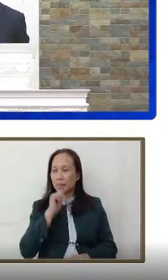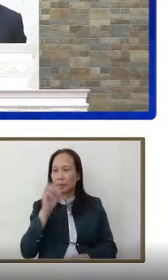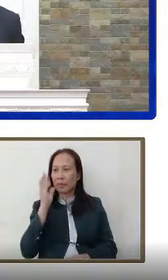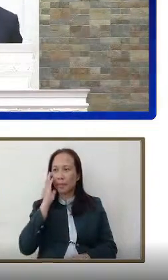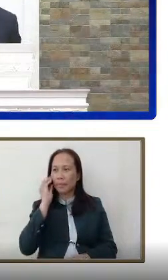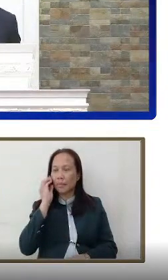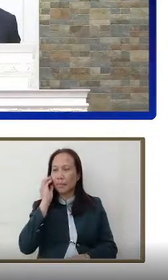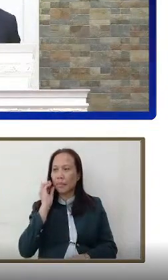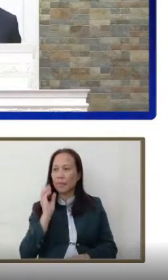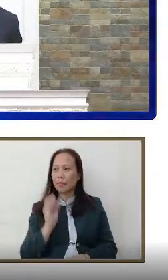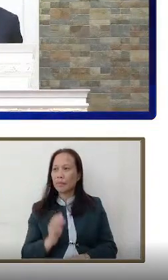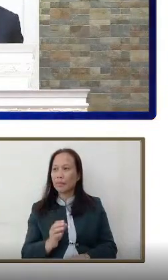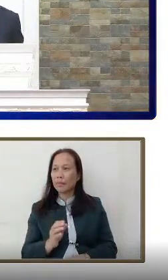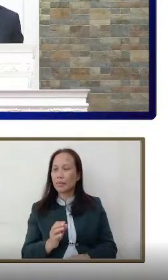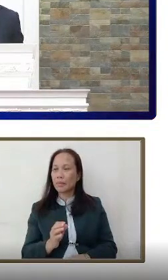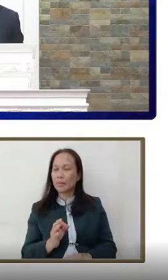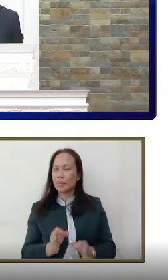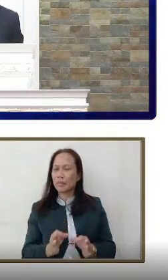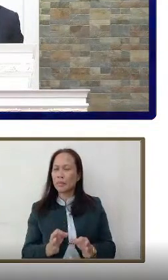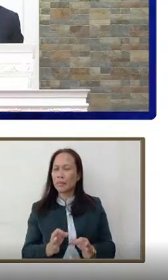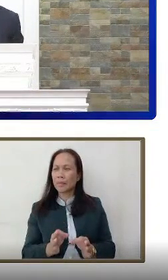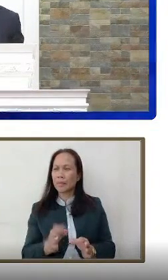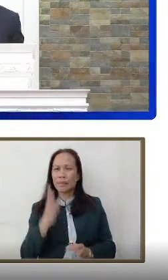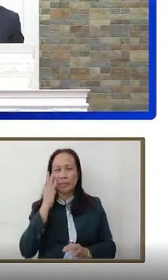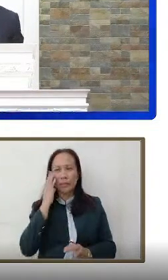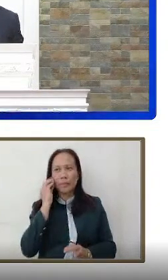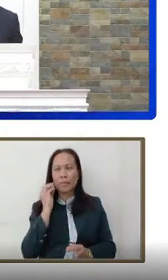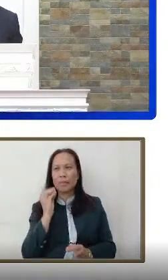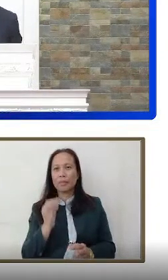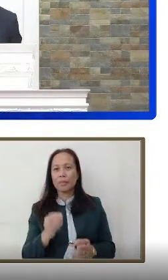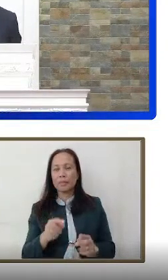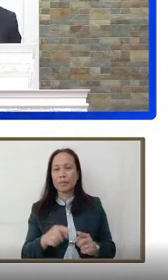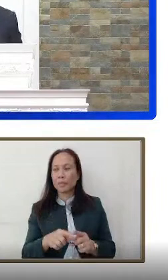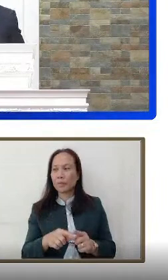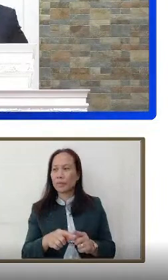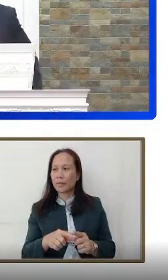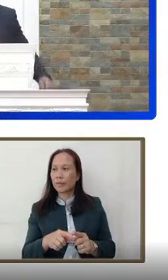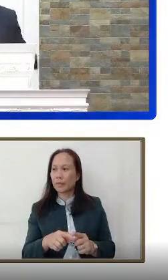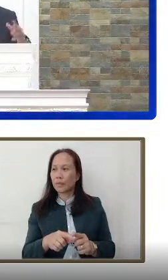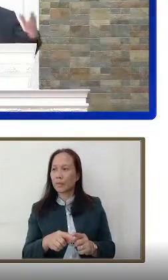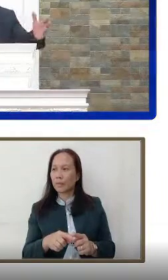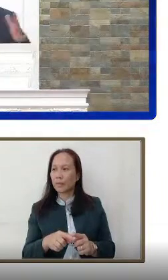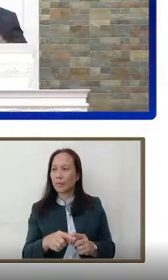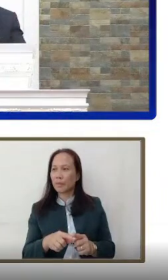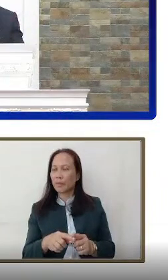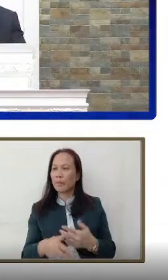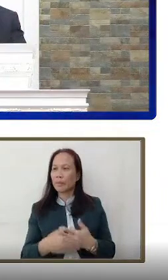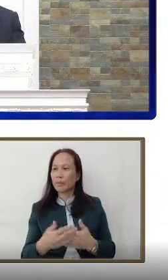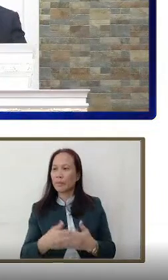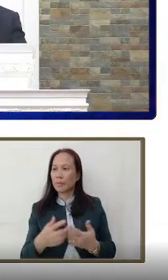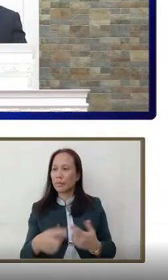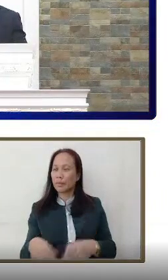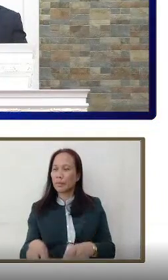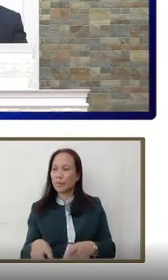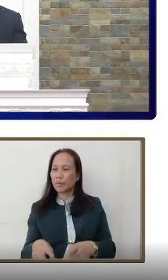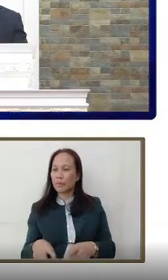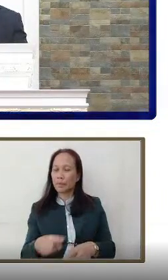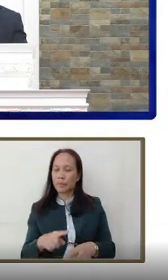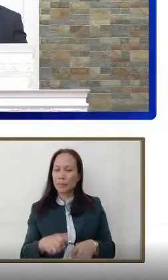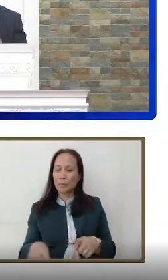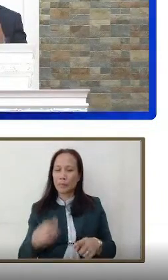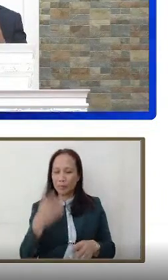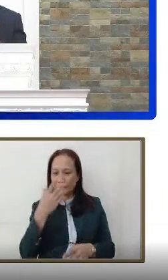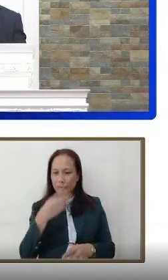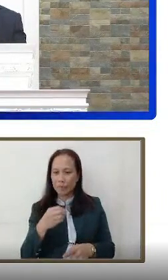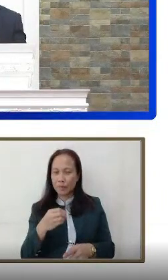ganun. Alin yung pinaka-possible, pinaka-madali na pwede nila samahan? Okay? Lahat ho yan, pero pinaka-maganda lamang, magkaroon talaga